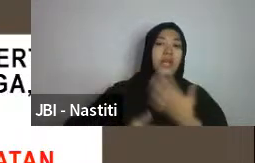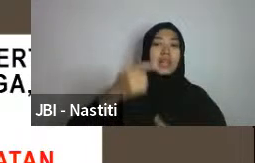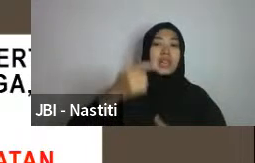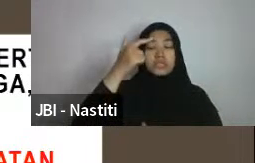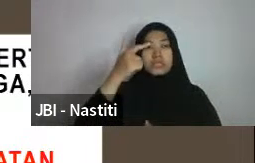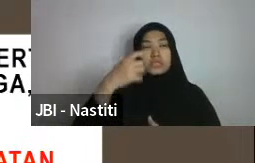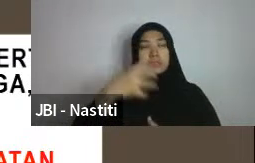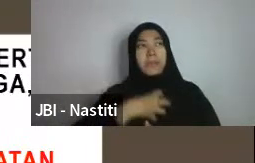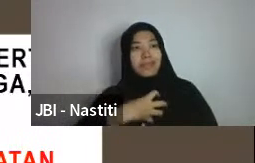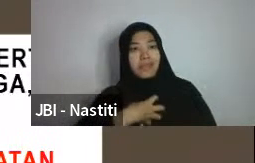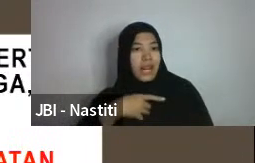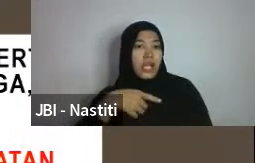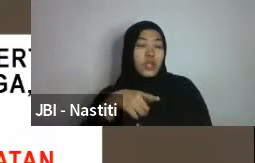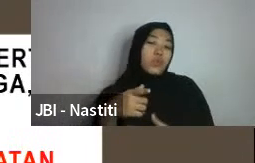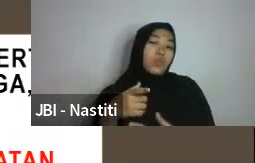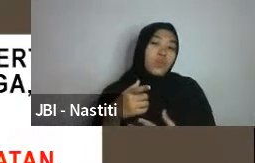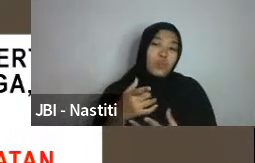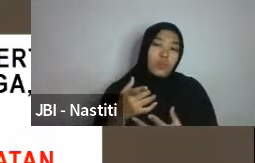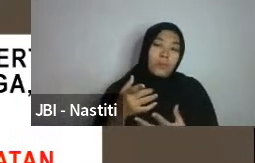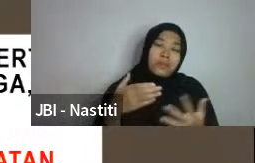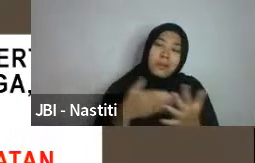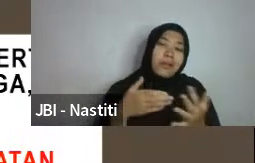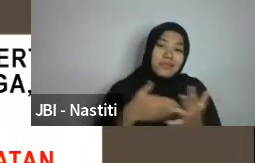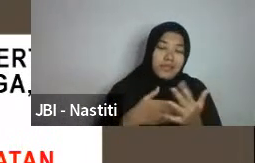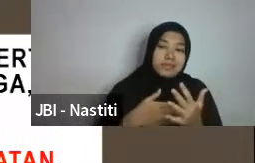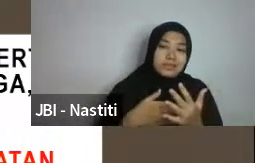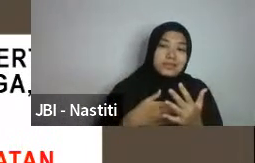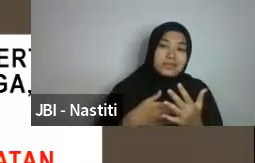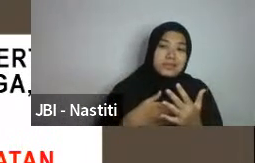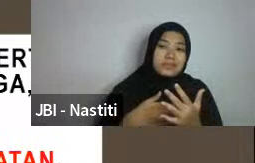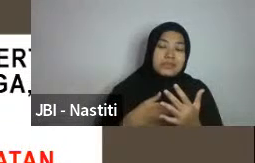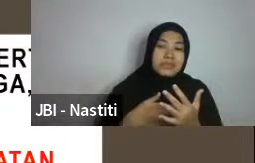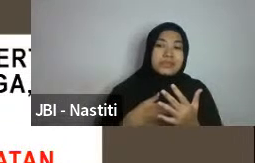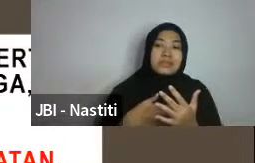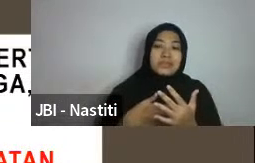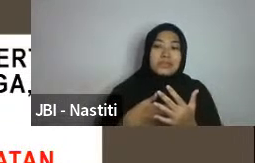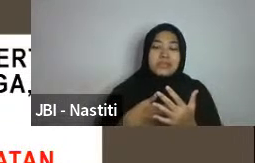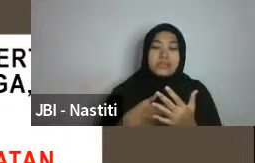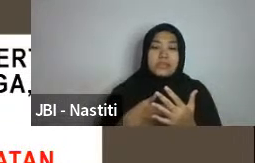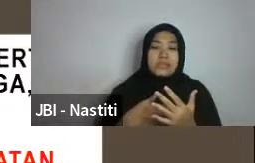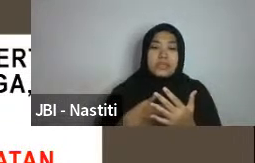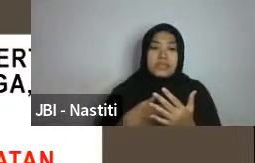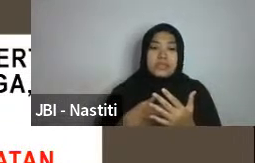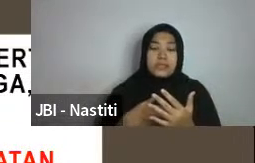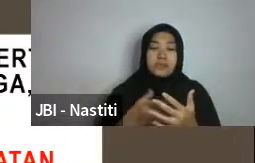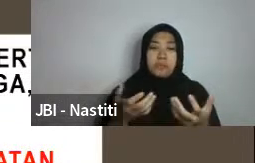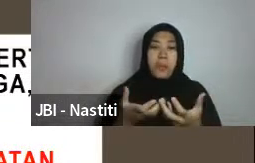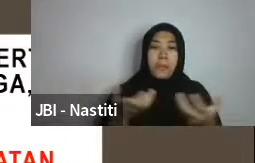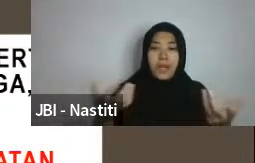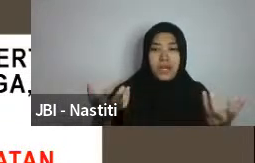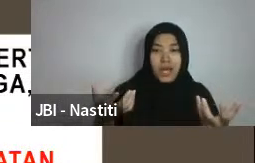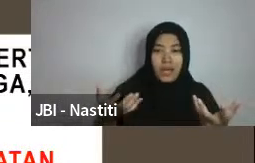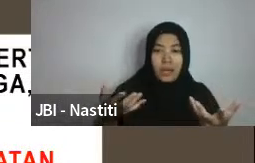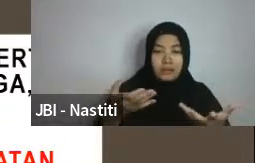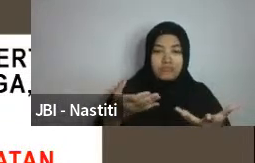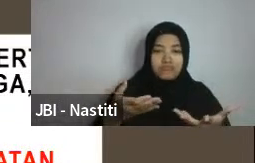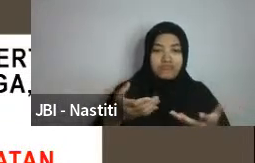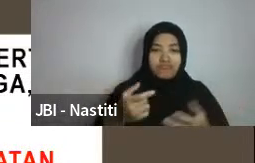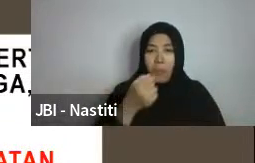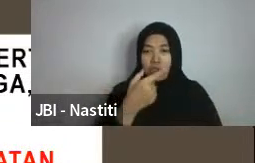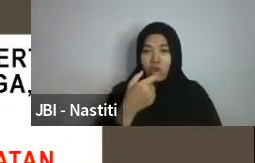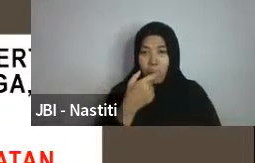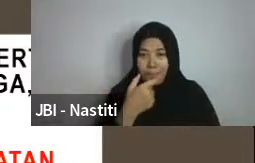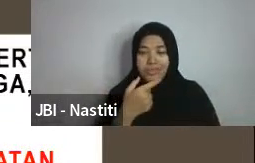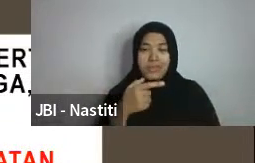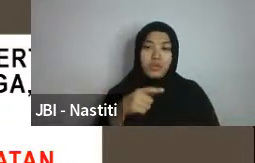Dibandingkan obat-obatan yang tersedia di rumah sakit tingkat daerah, tingkat provinsi, apalagi tingkat di pusat ya.